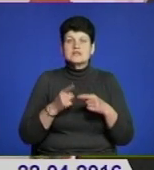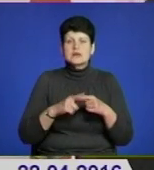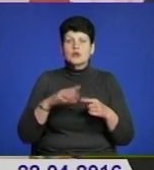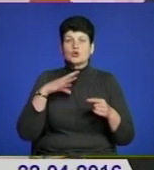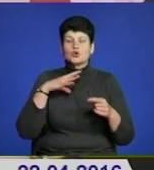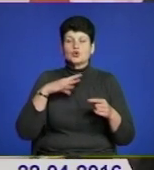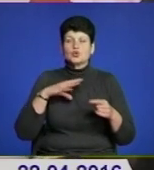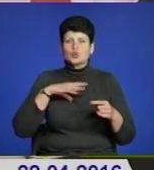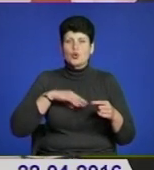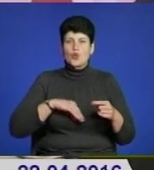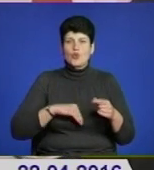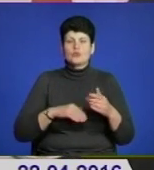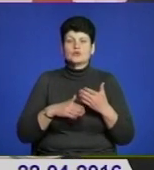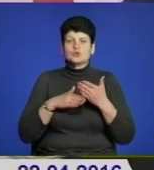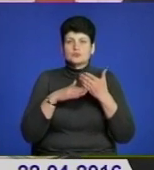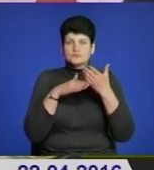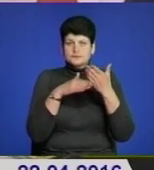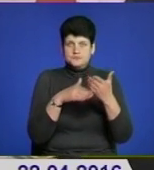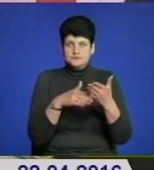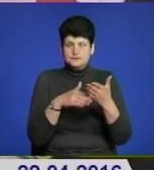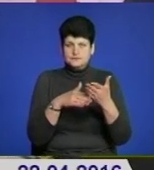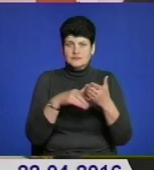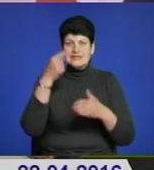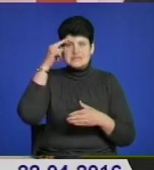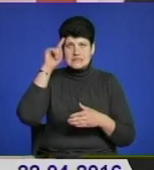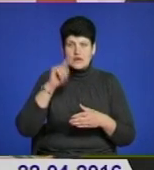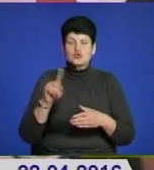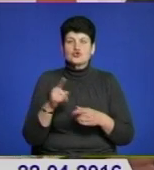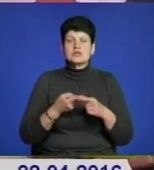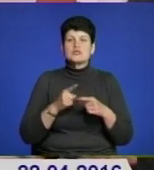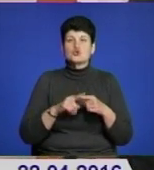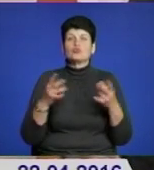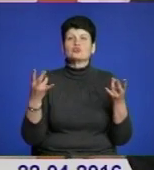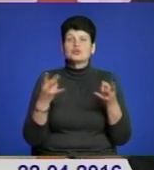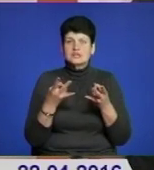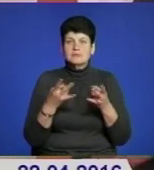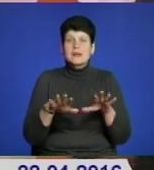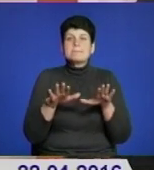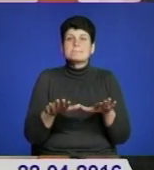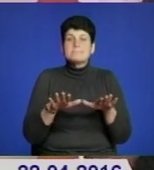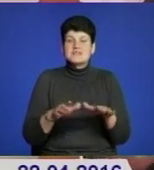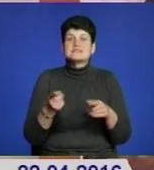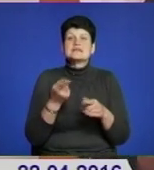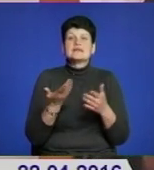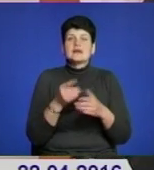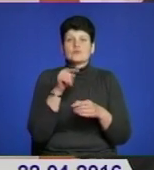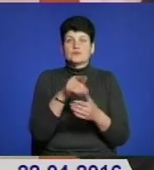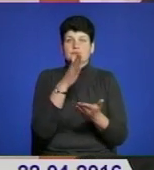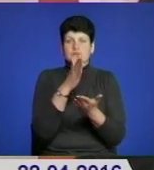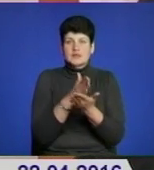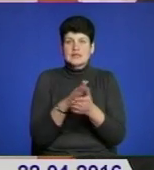духовної допомоги і знаючи, що для цього потрібно якесь місце, там, де вони стоять, де є їхнє